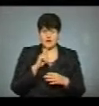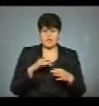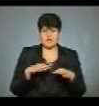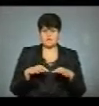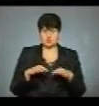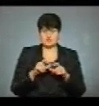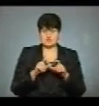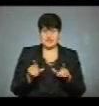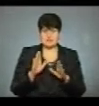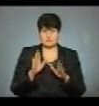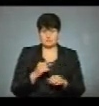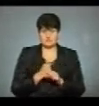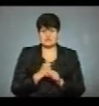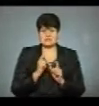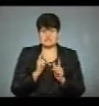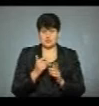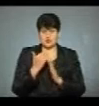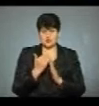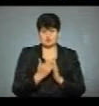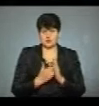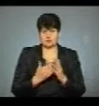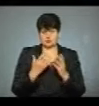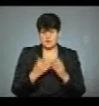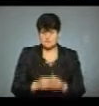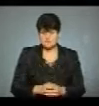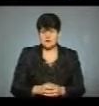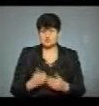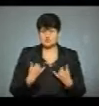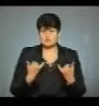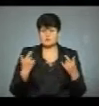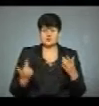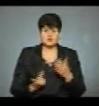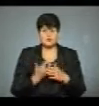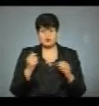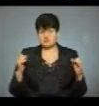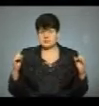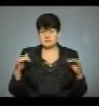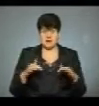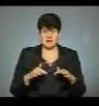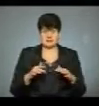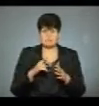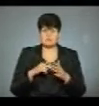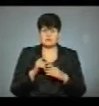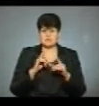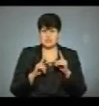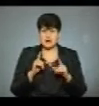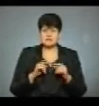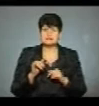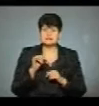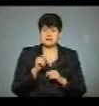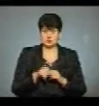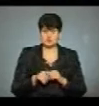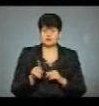буде працювати згідно розпорядку діючого дня. Сьогодні ми знову зібралися в міській раді для того,